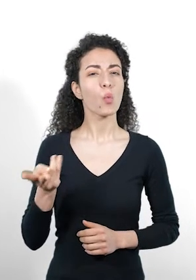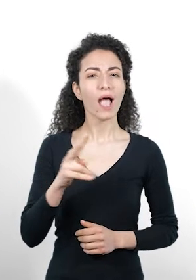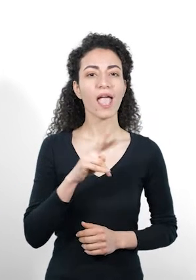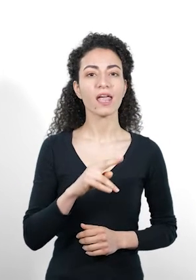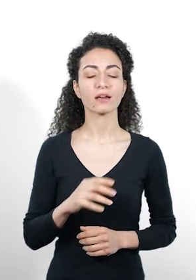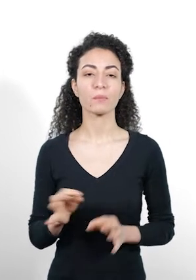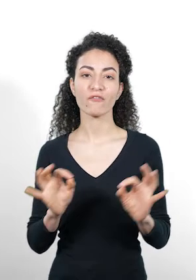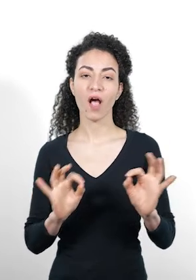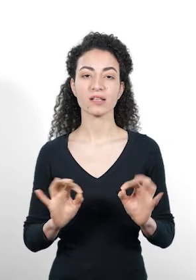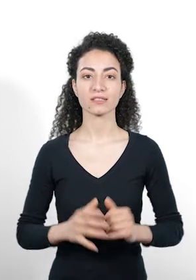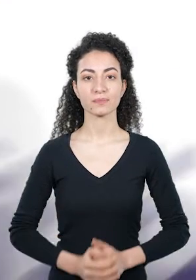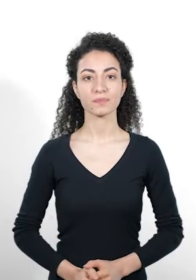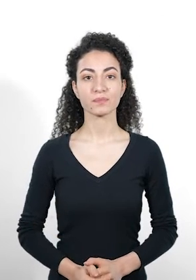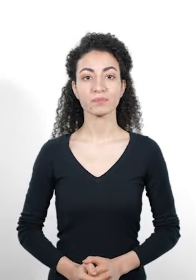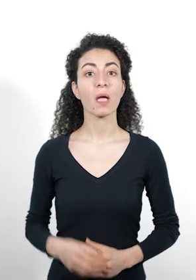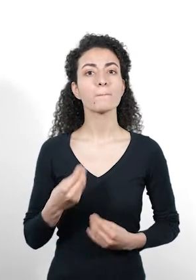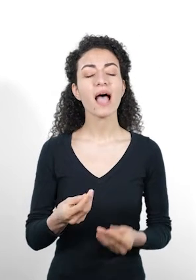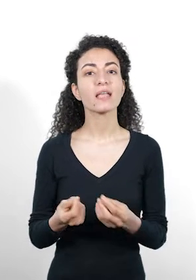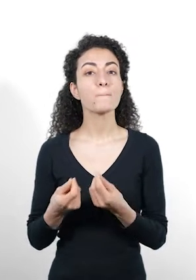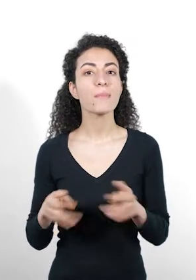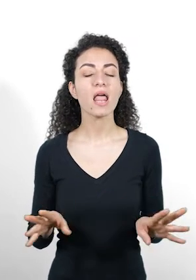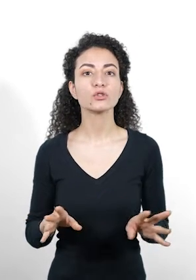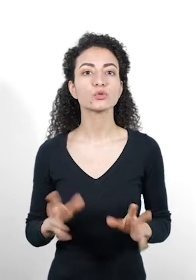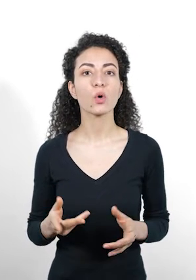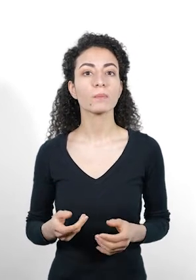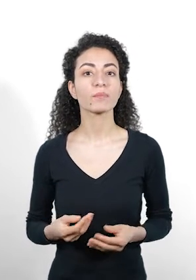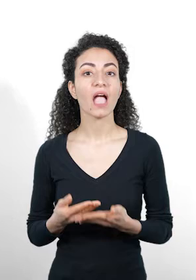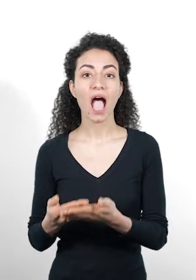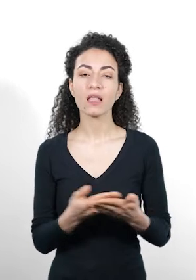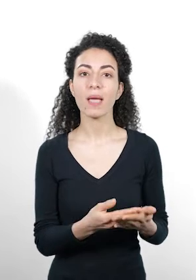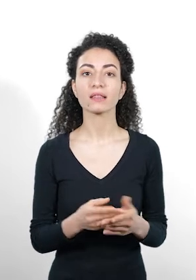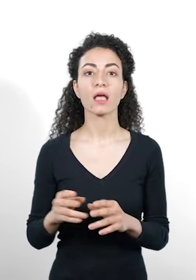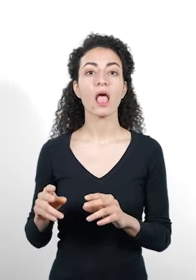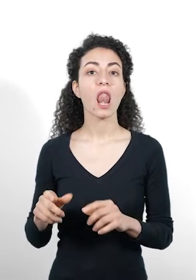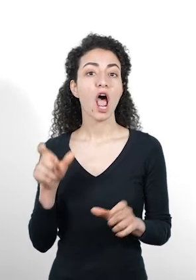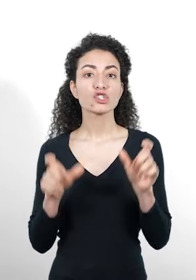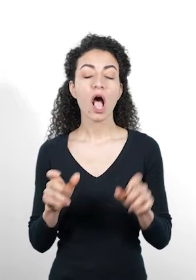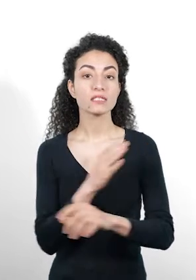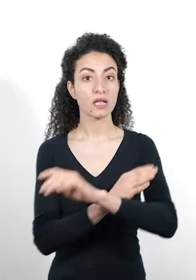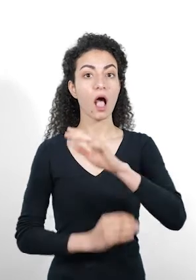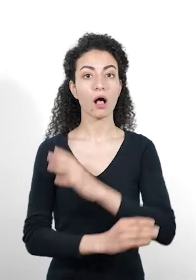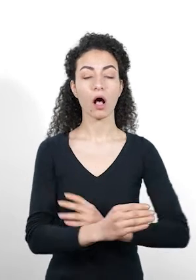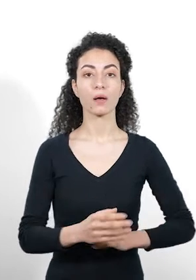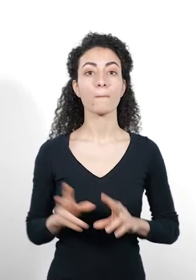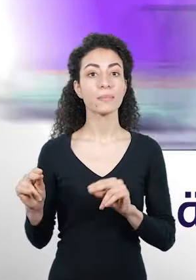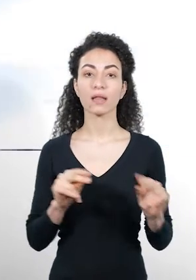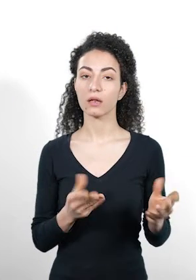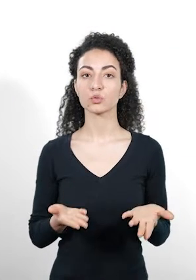وغيره من الفحوصات الوقائية. منقدم مجاناً خدمات الرعاية الصحية التالية للأشخاص ذوي